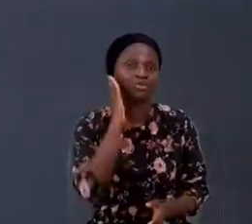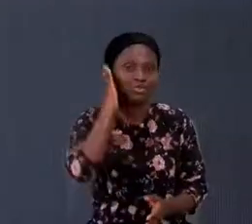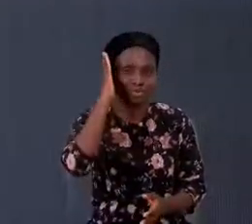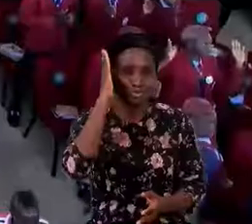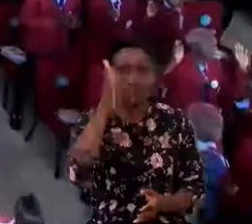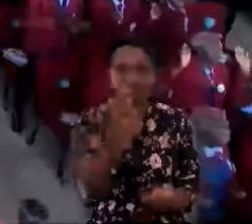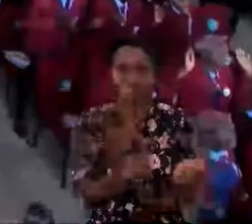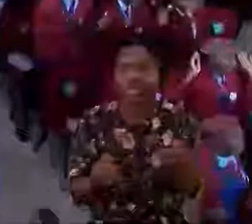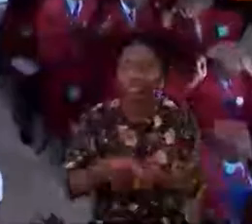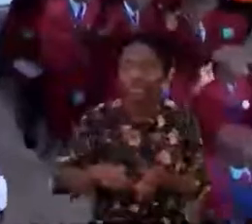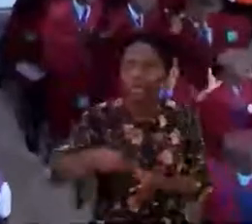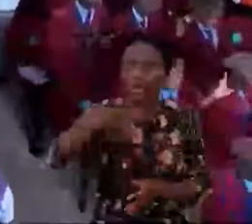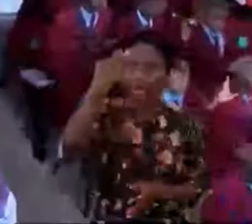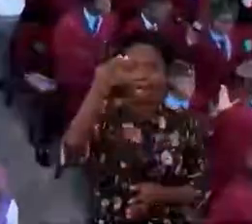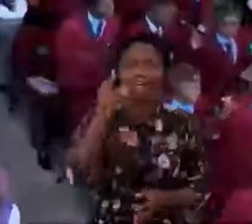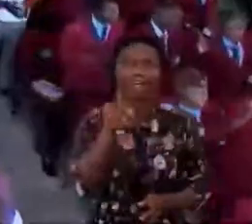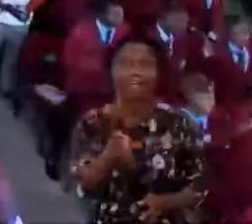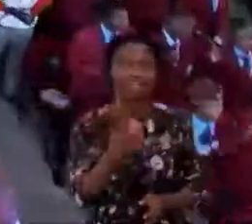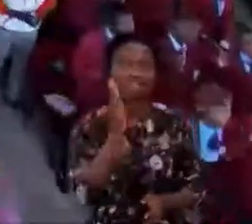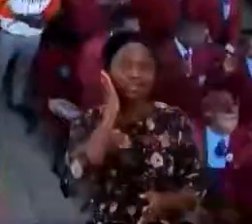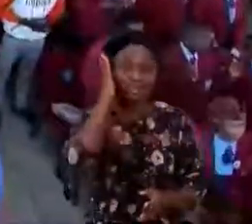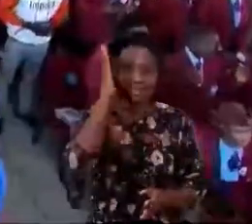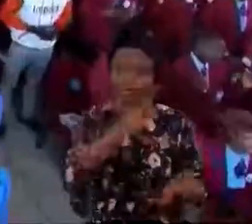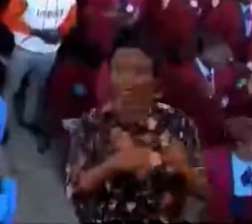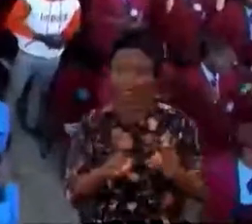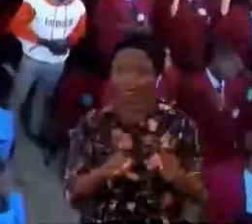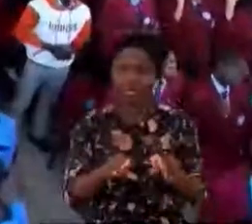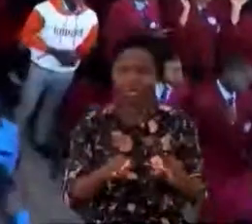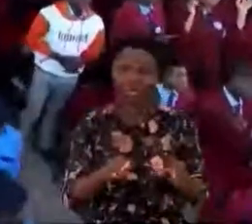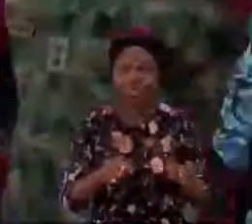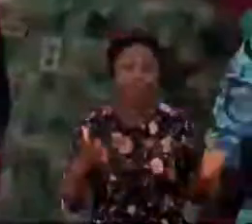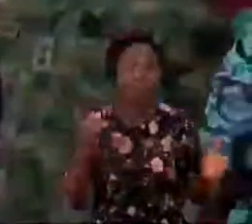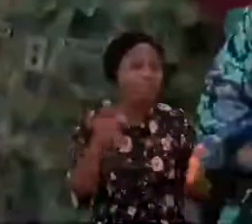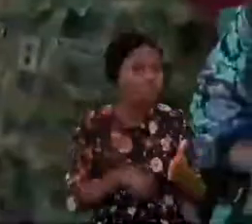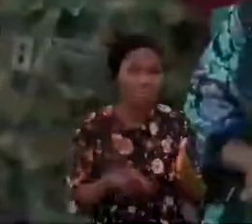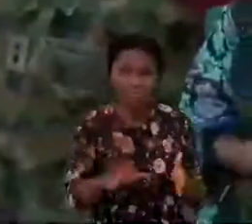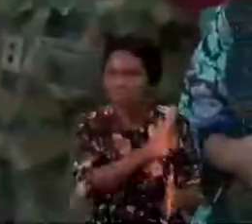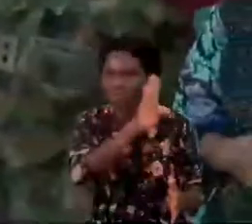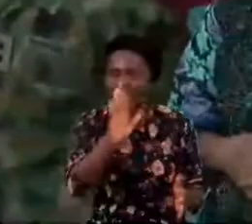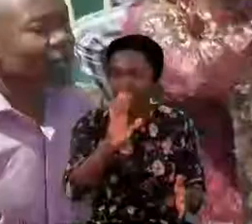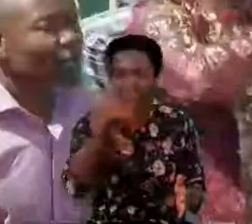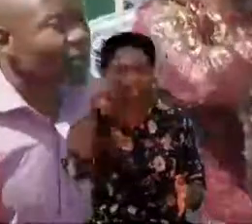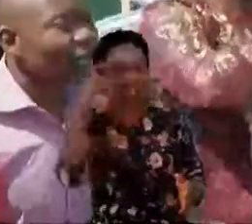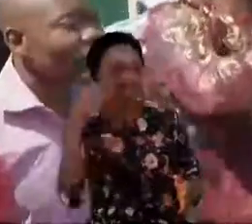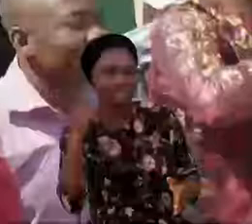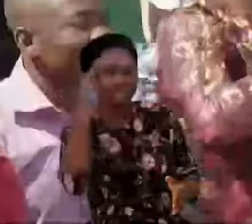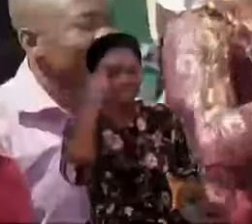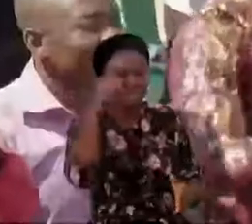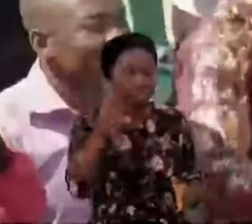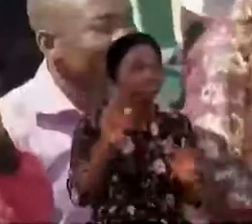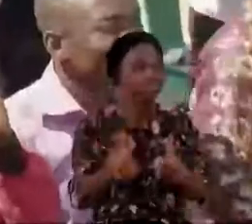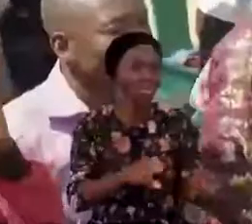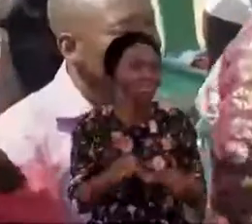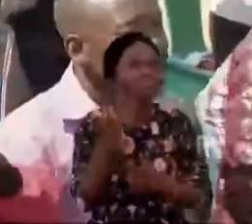jamais rêvé faire dans ta vie. Et aujourd'hui, pour toi, pour moi, pour